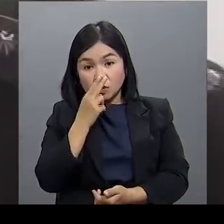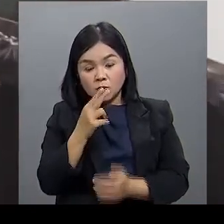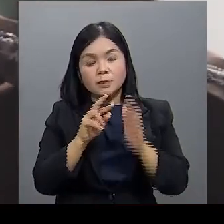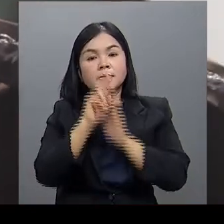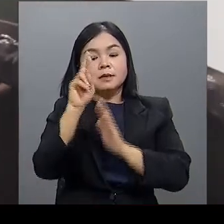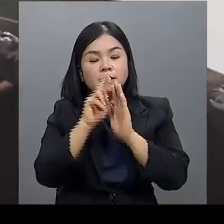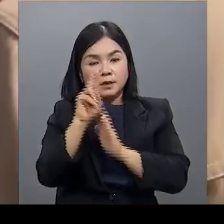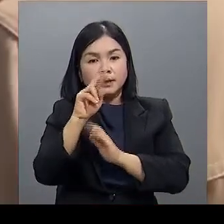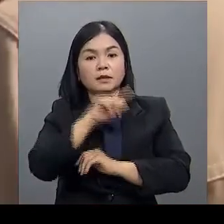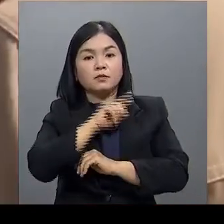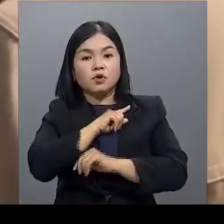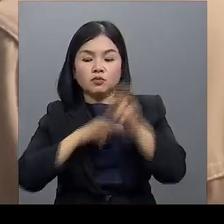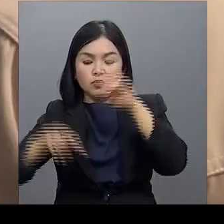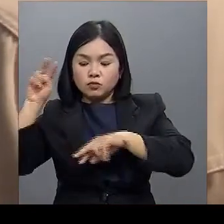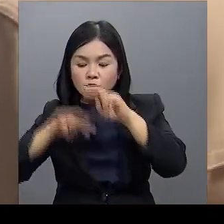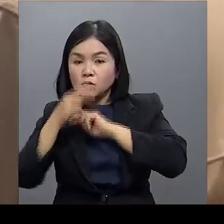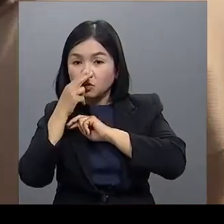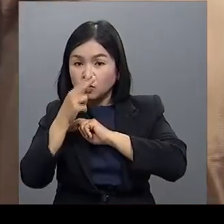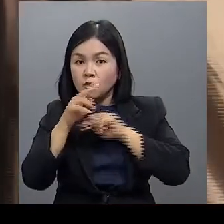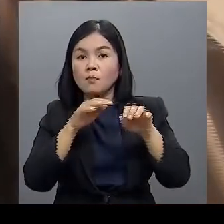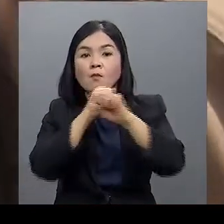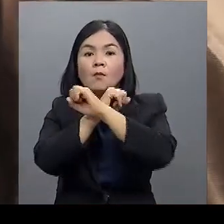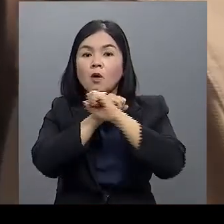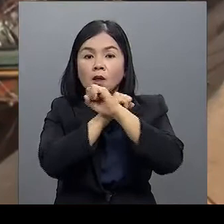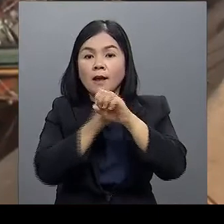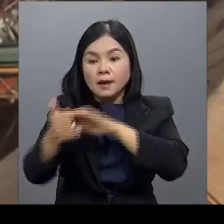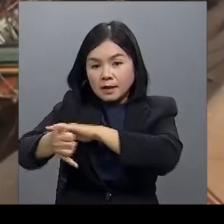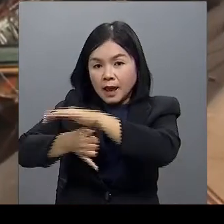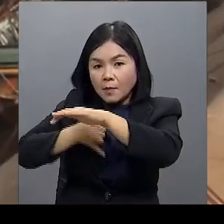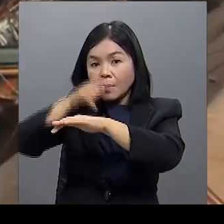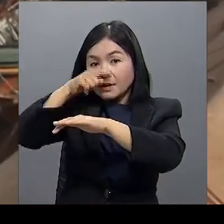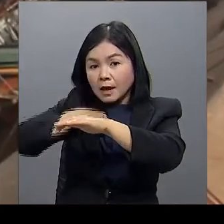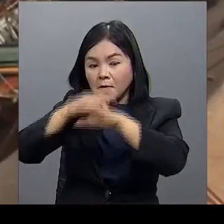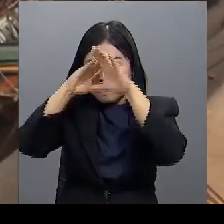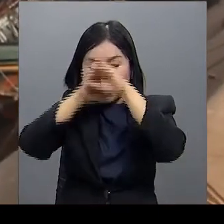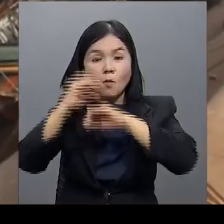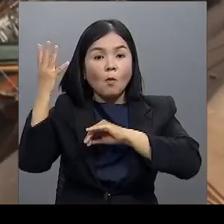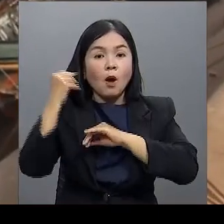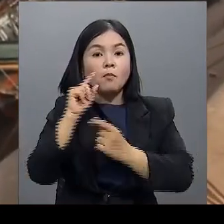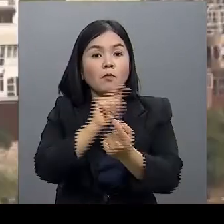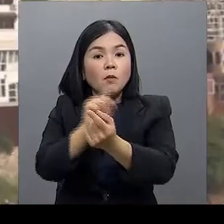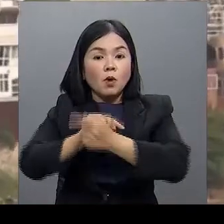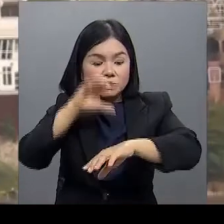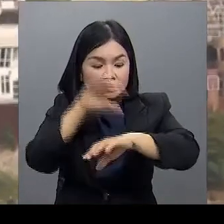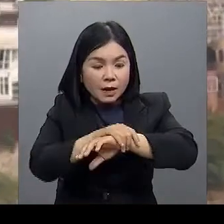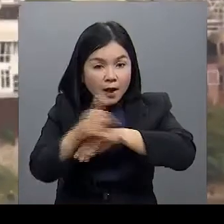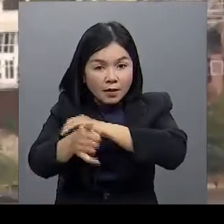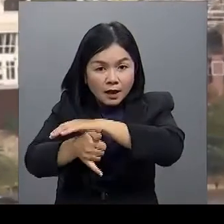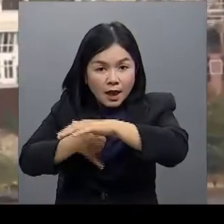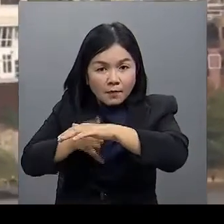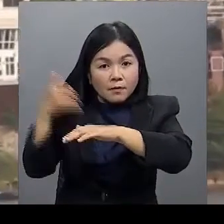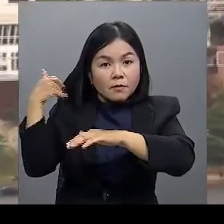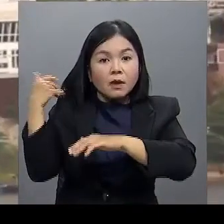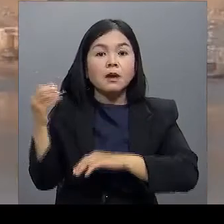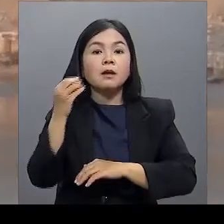านพรมแดนยังวางมาตรการป้องกันการลักลอบเข้าเมืองเมื่อคืนที่ผ่านมาเจ้าหน้าที่จับผู้ลักลอบหลบหนีเข้าเมืองที่บ้านป่าสักห